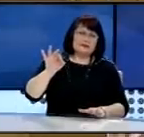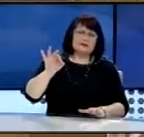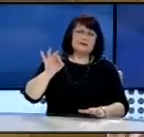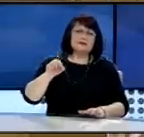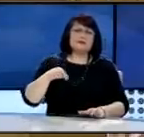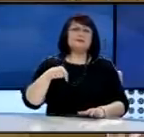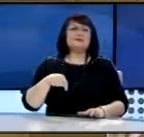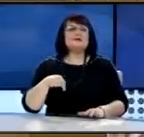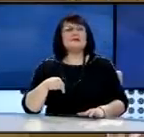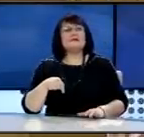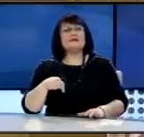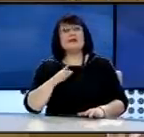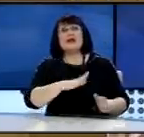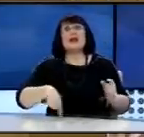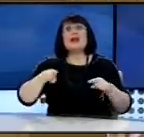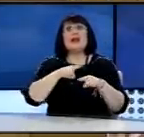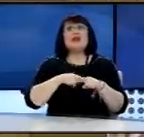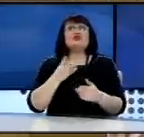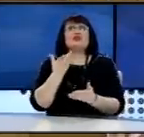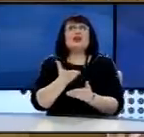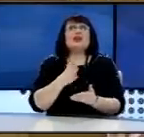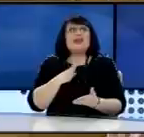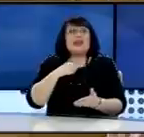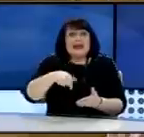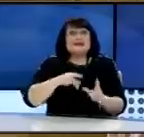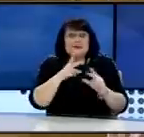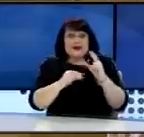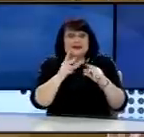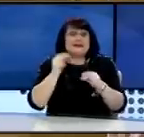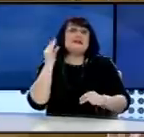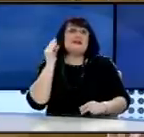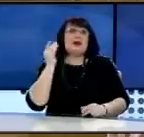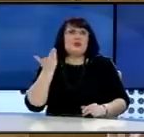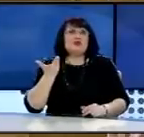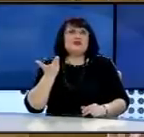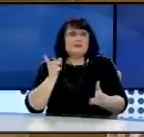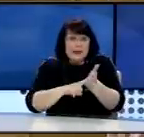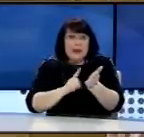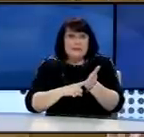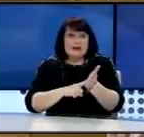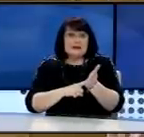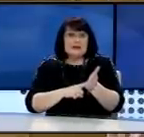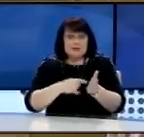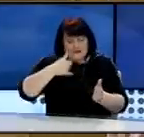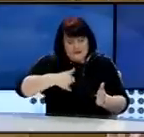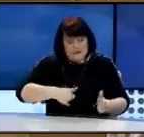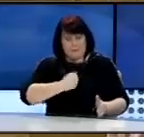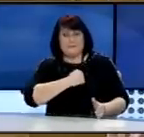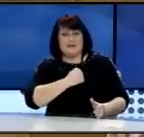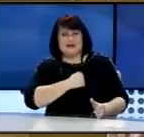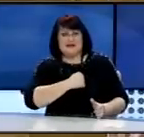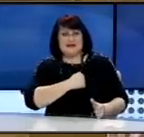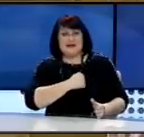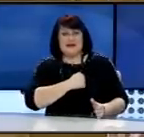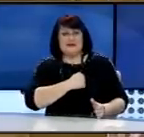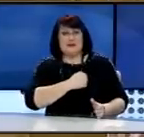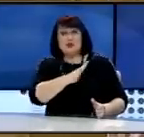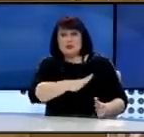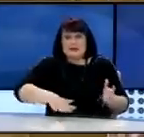ανταποκρίνεται και σε αυτό που ο ελληνικός λαός σήμερα θέλει να ακούσει από αυτή τη συζήτηση. Γιατί πιστεύω βαθιά ότι στο σύνολο των